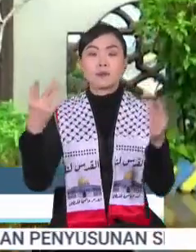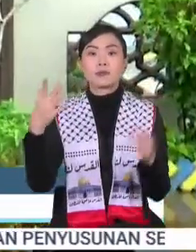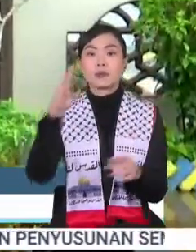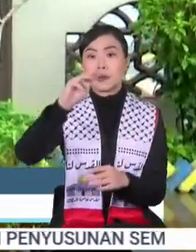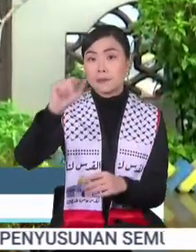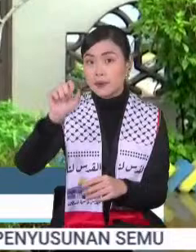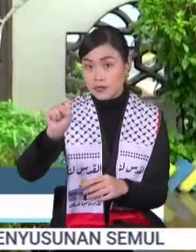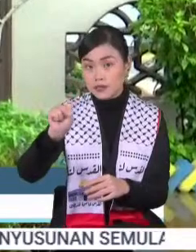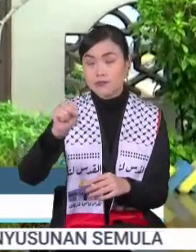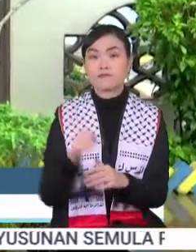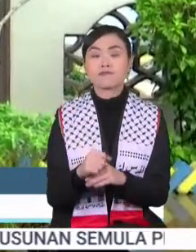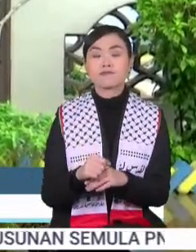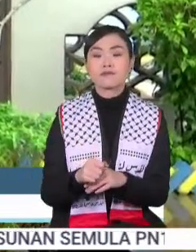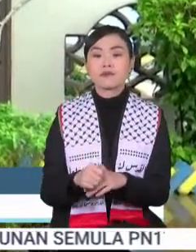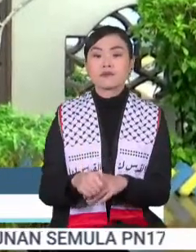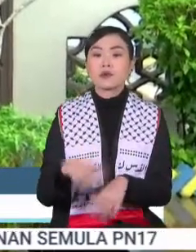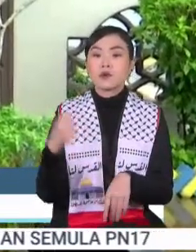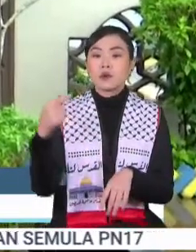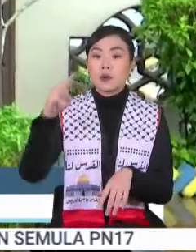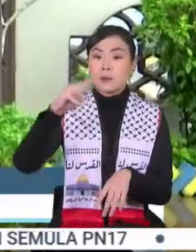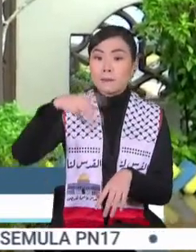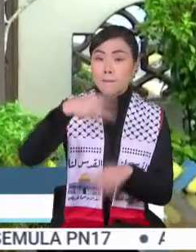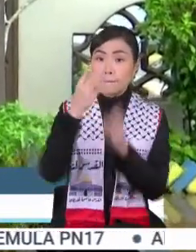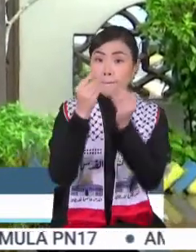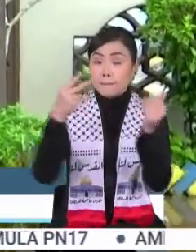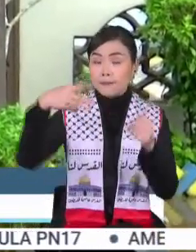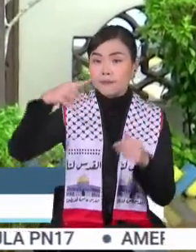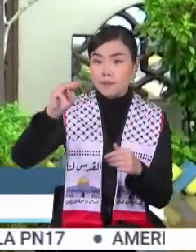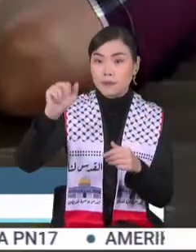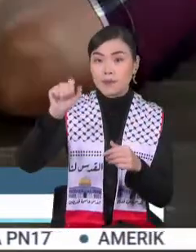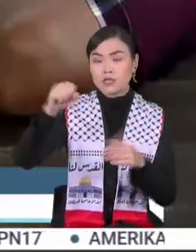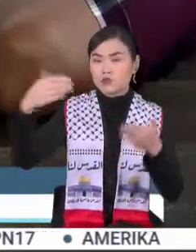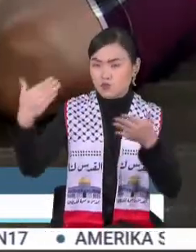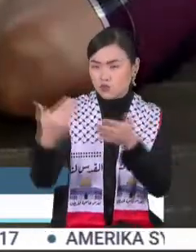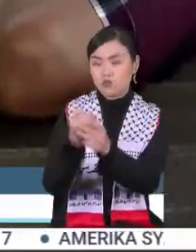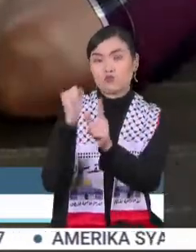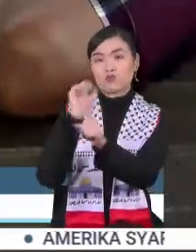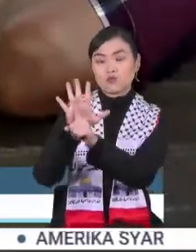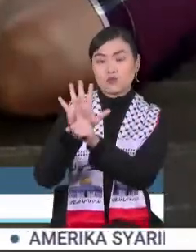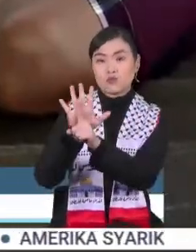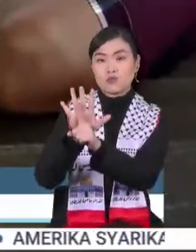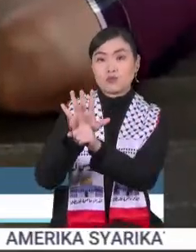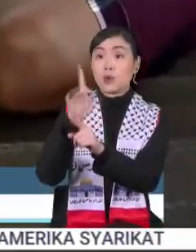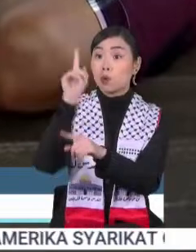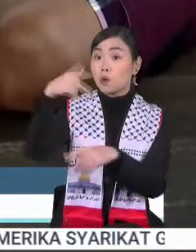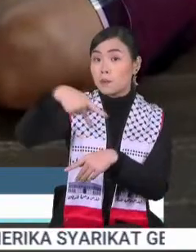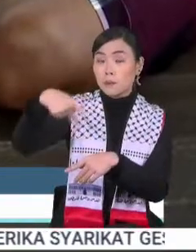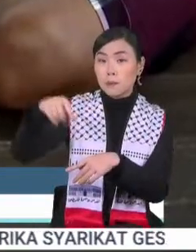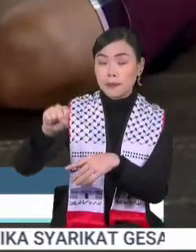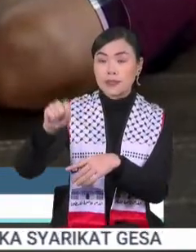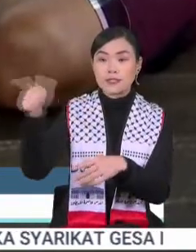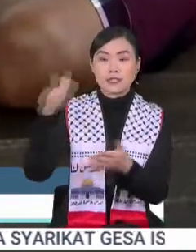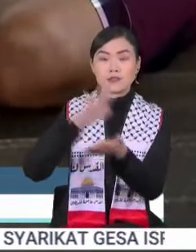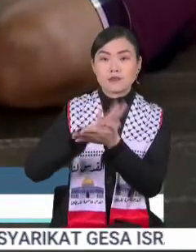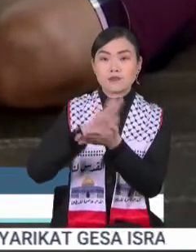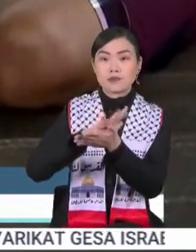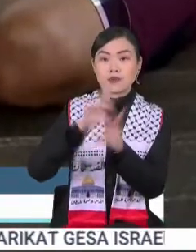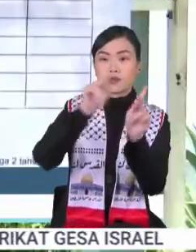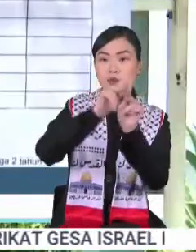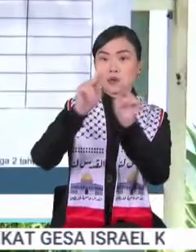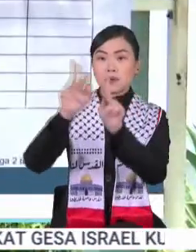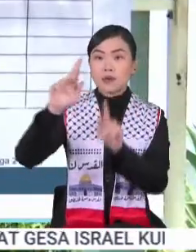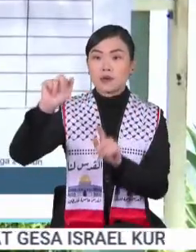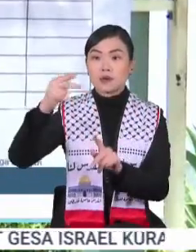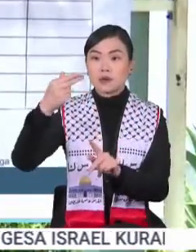tadi jajahan Pasir Mas menjadi jajahan terbaru dilanda banjir Apabila sebuah PPS di SK Kampung